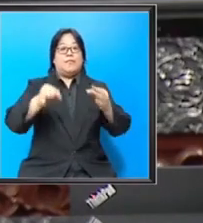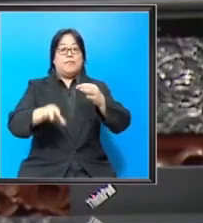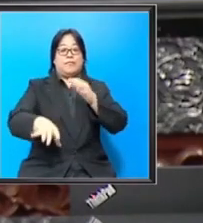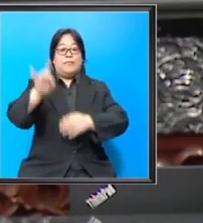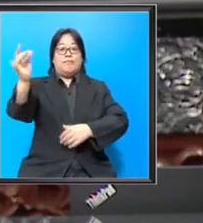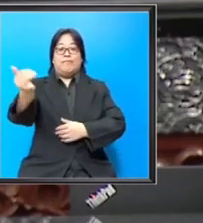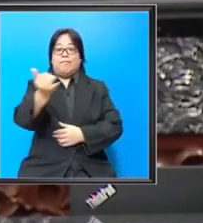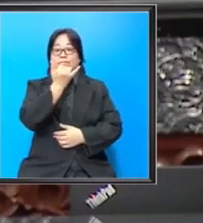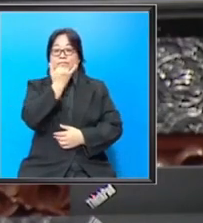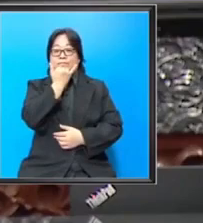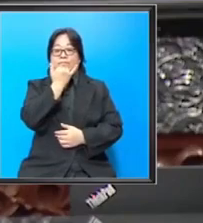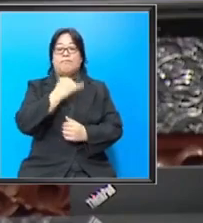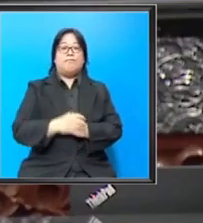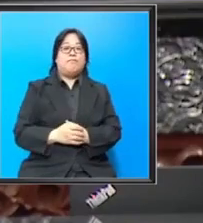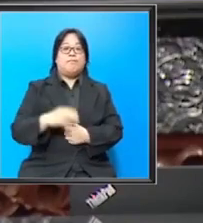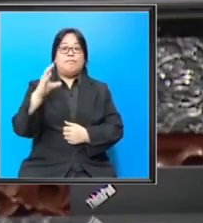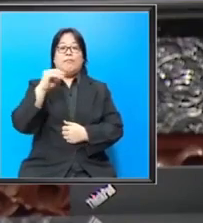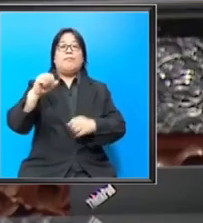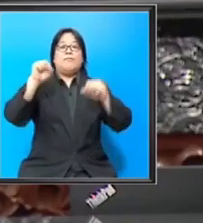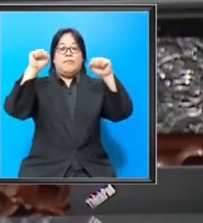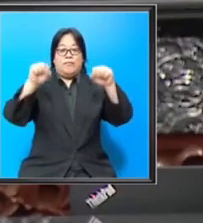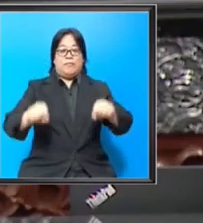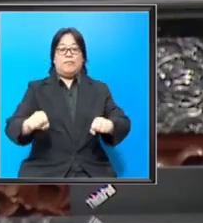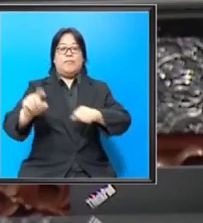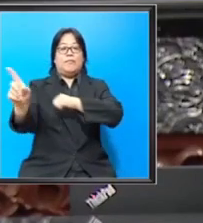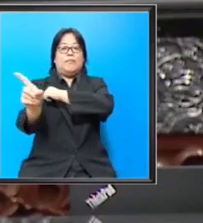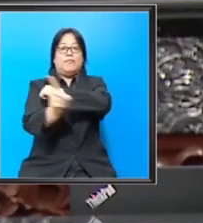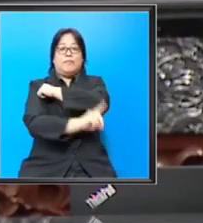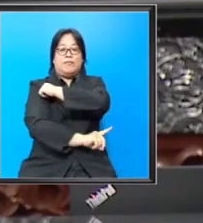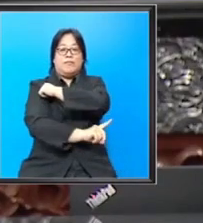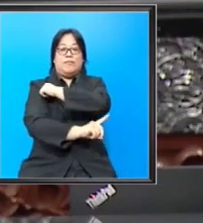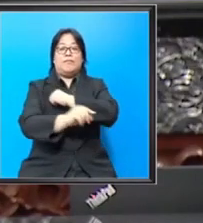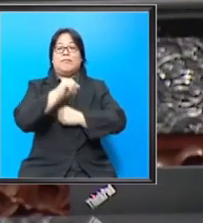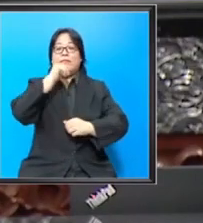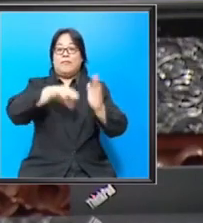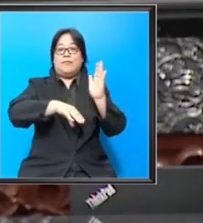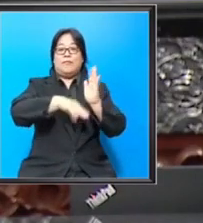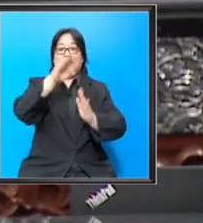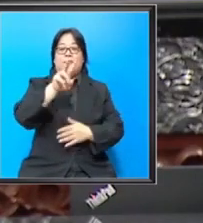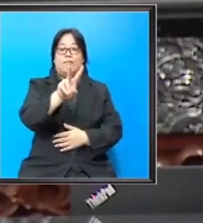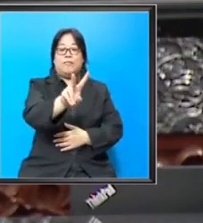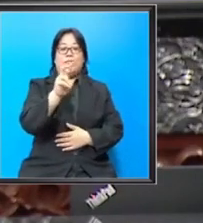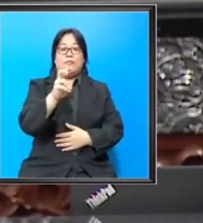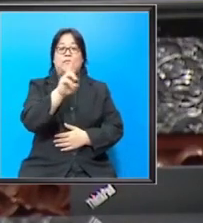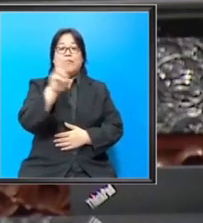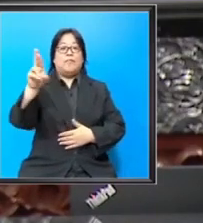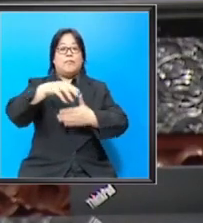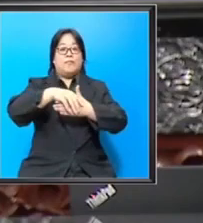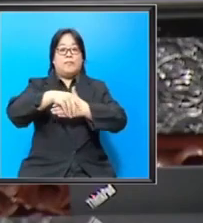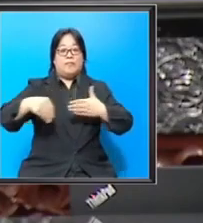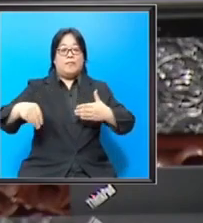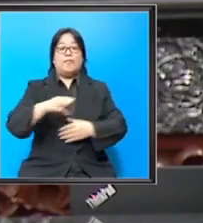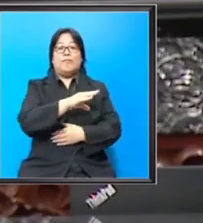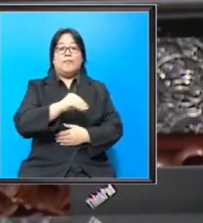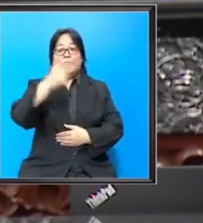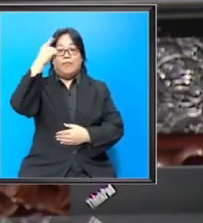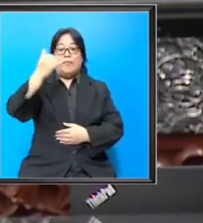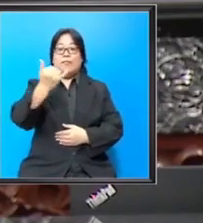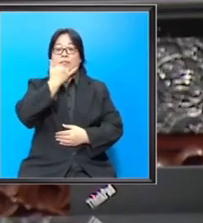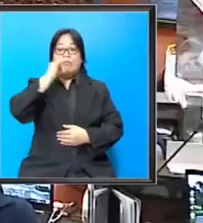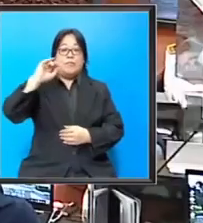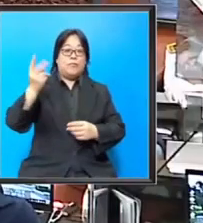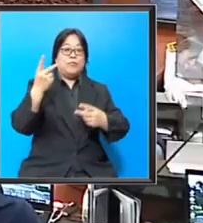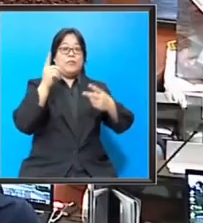disabit kesalahan Serikat boleh dikenakan denda tidak melebihi 200.000 Ringgit dan bagi